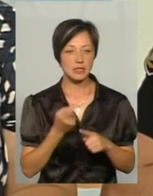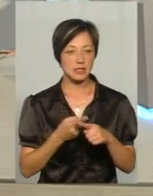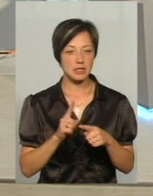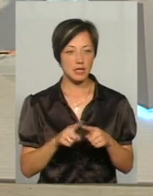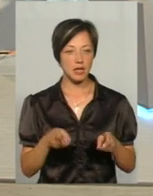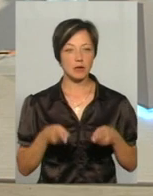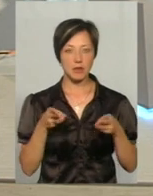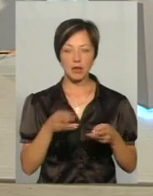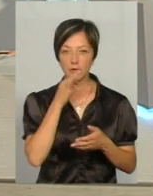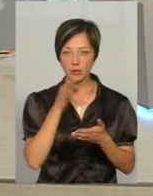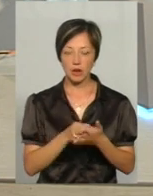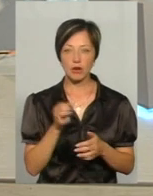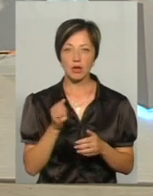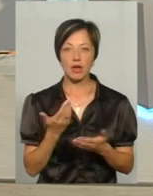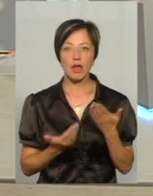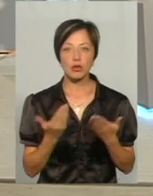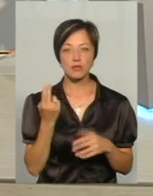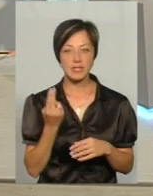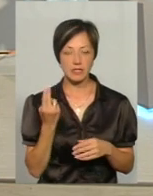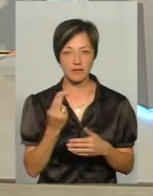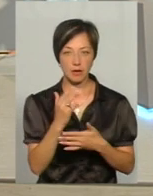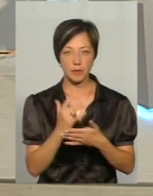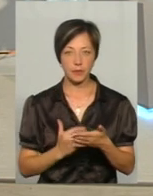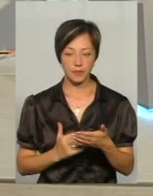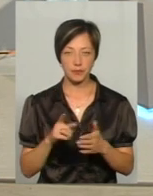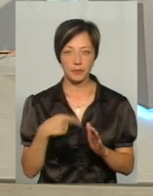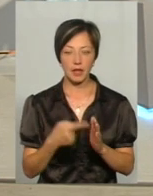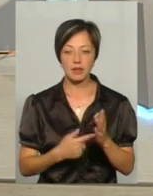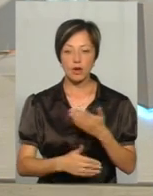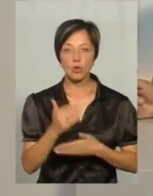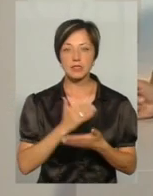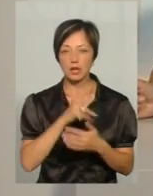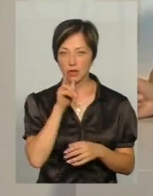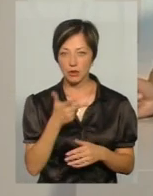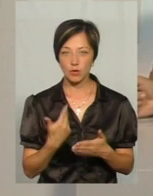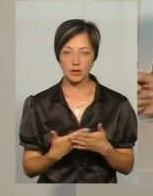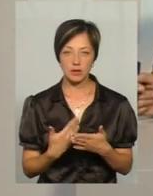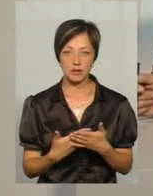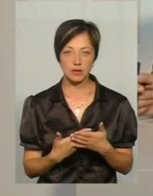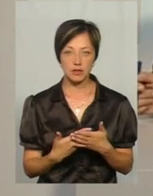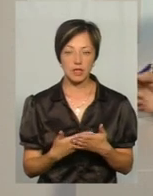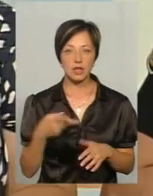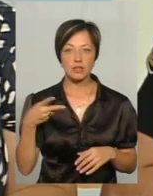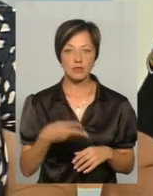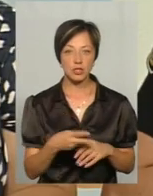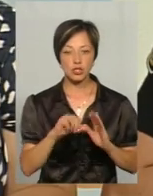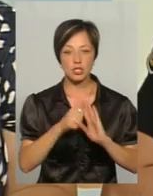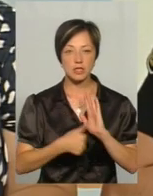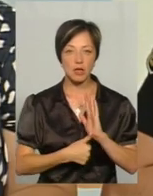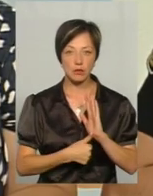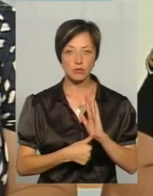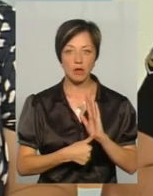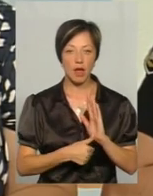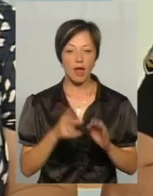кримінальна відповідальність. І кожна... Якщо в цифрах? За останні три роки, наприклад. В 2016-му